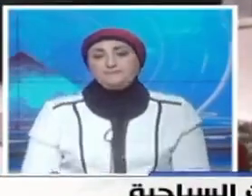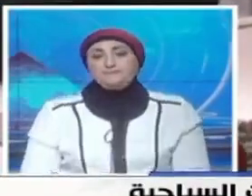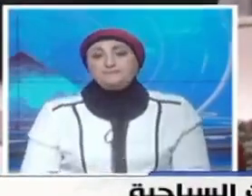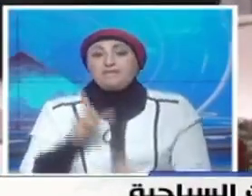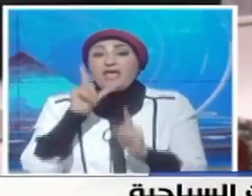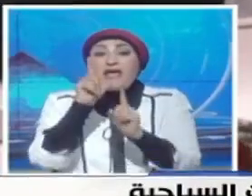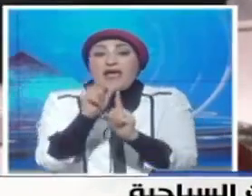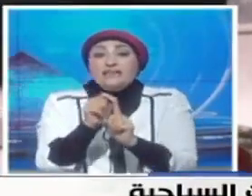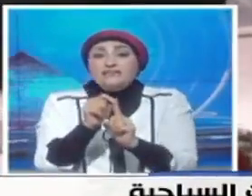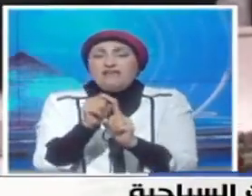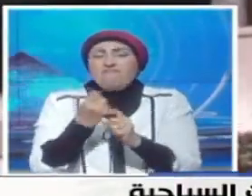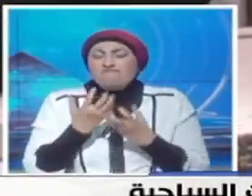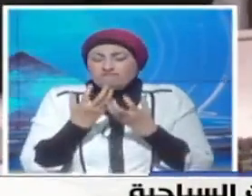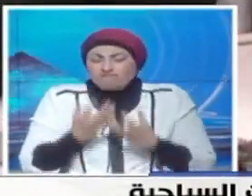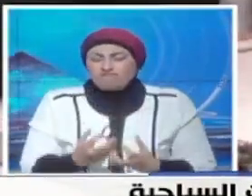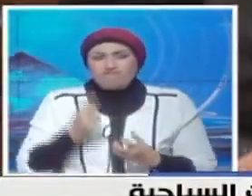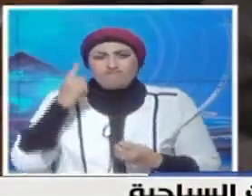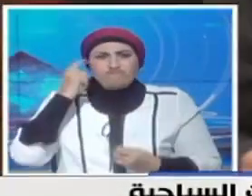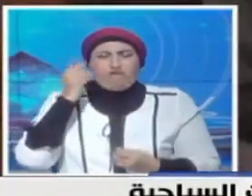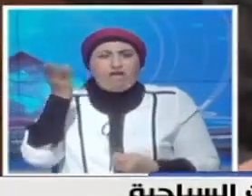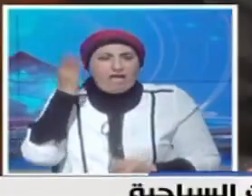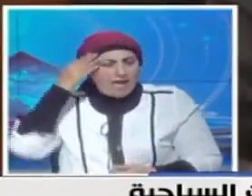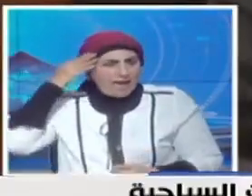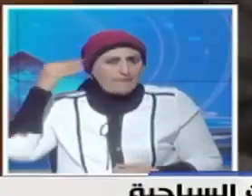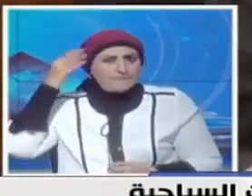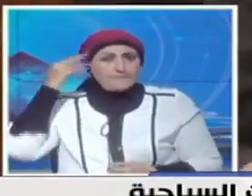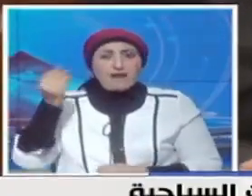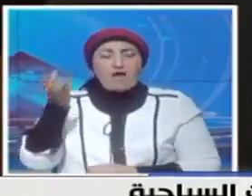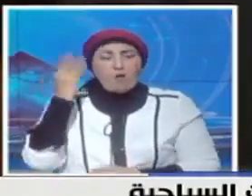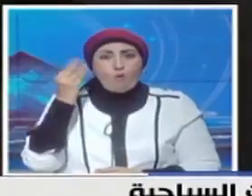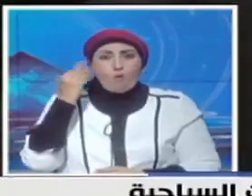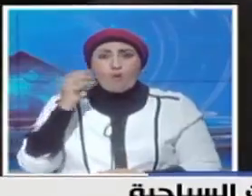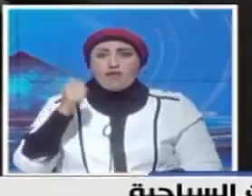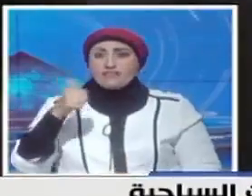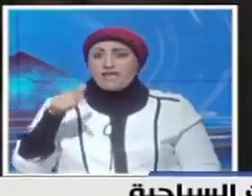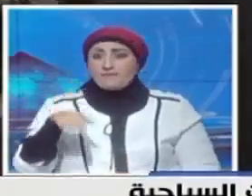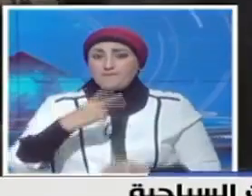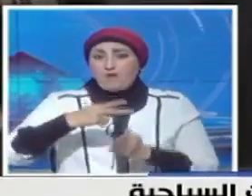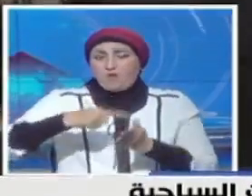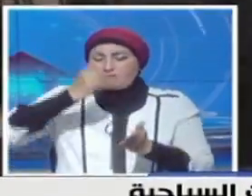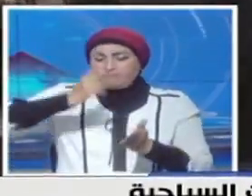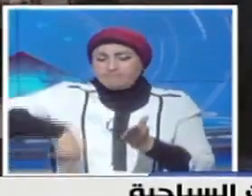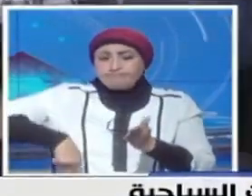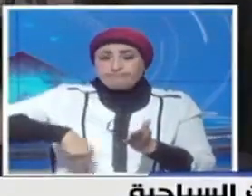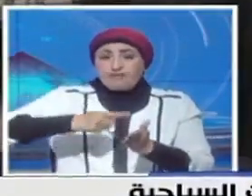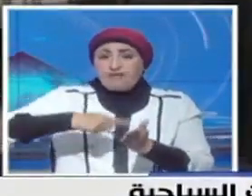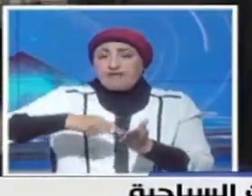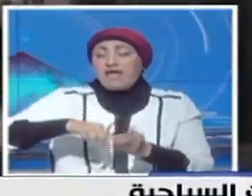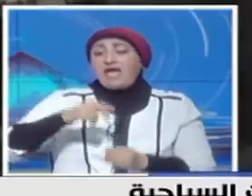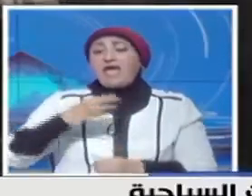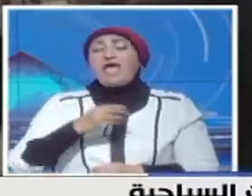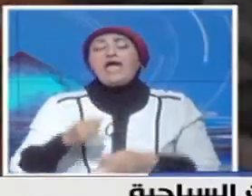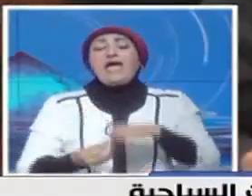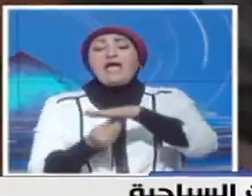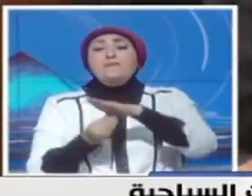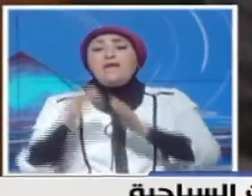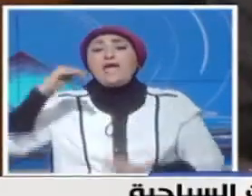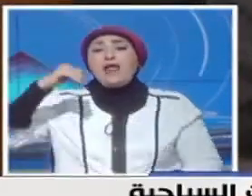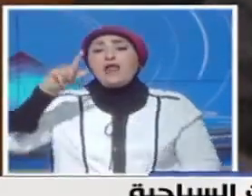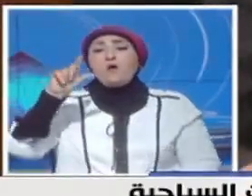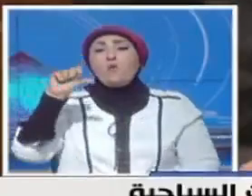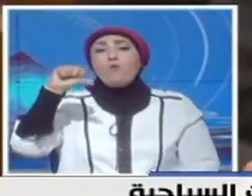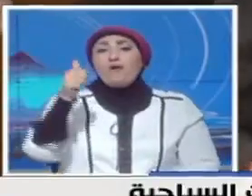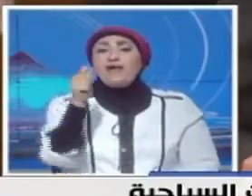بهدف ثقل مهارات الطلبة وإعدادهم لسوق العمل. وقعت كلية السياحة والفنادق جامعة حلوان عددا